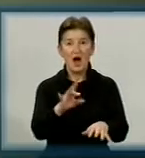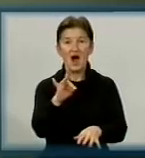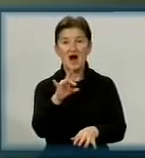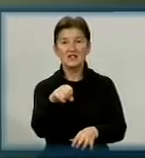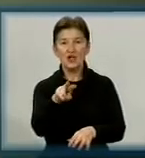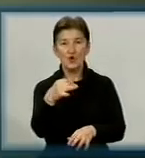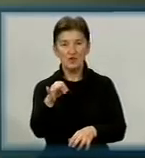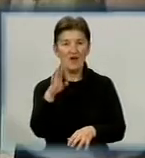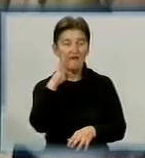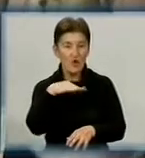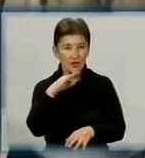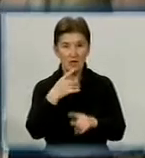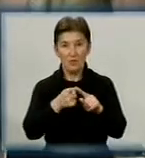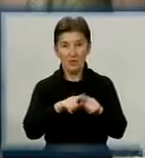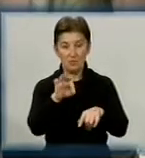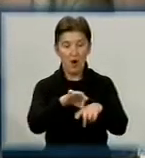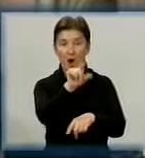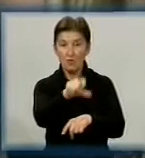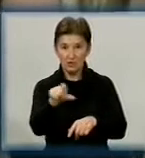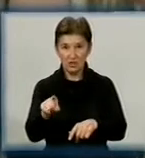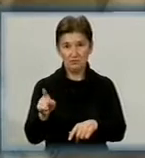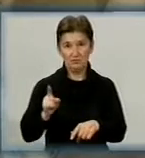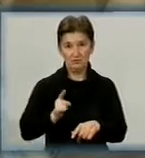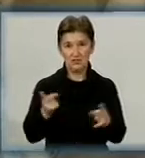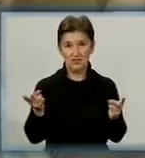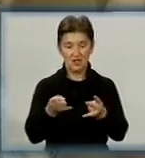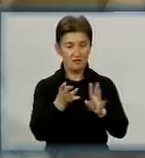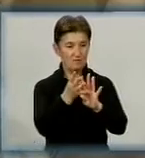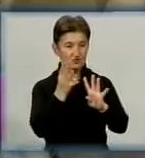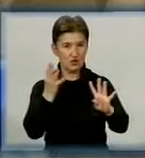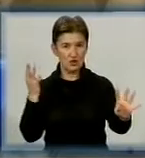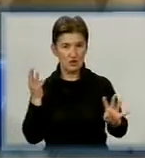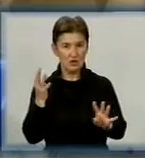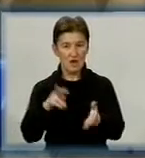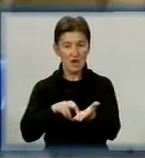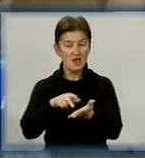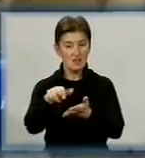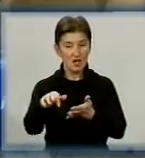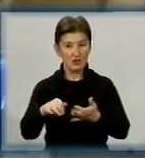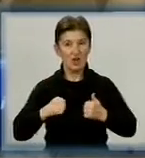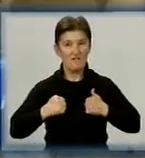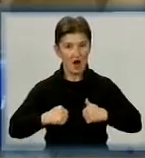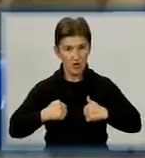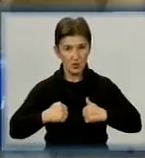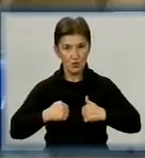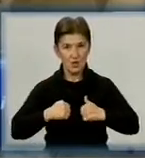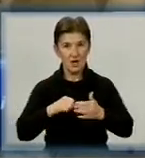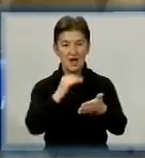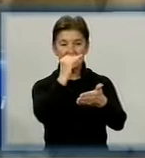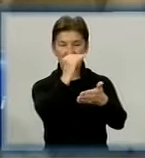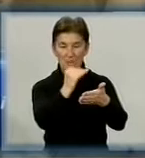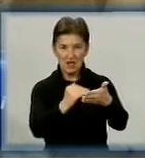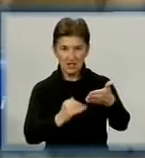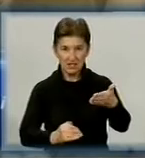процедур збився, тому пацієнтам доводиться стояти в черзі. В ванну йдеш, займаєш чергу, нас беруть тут і на списки, і на все,